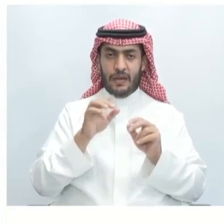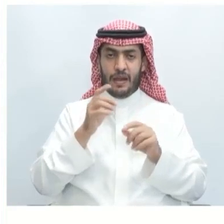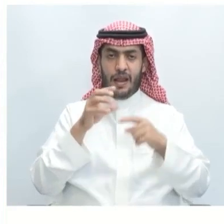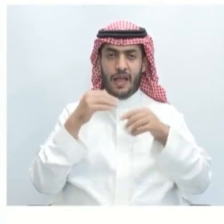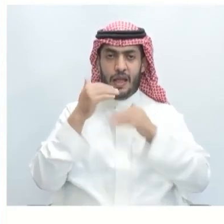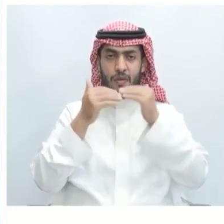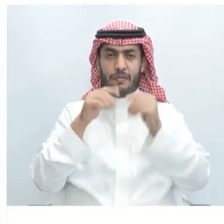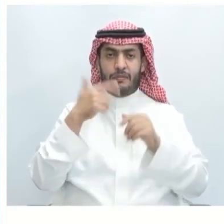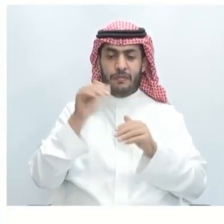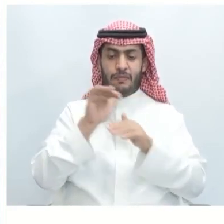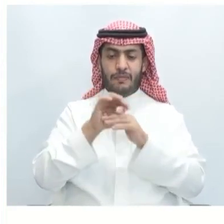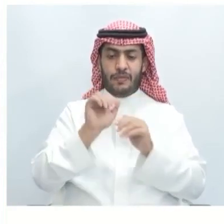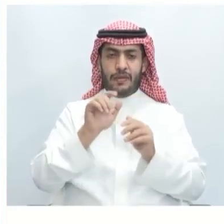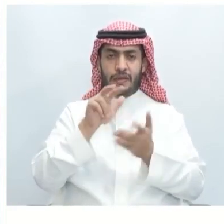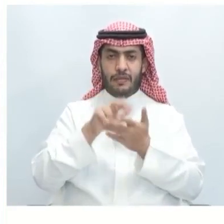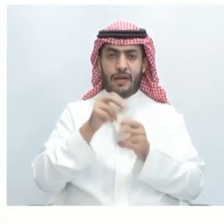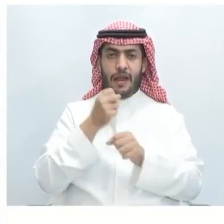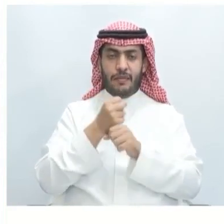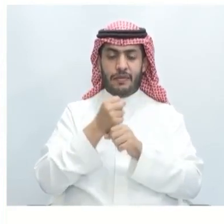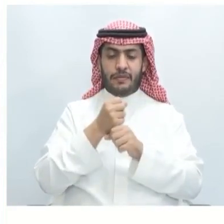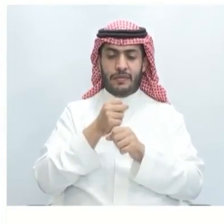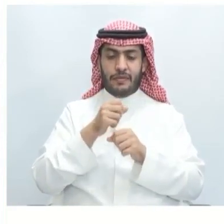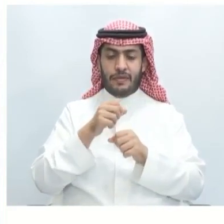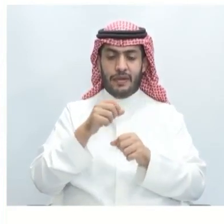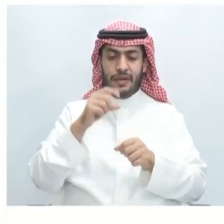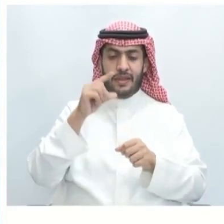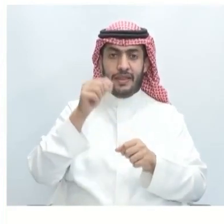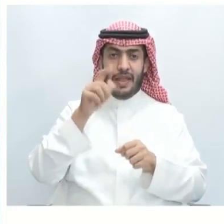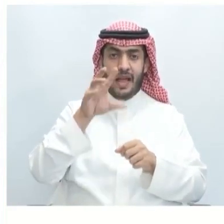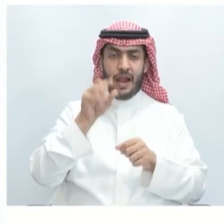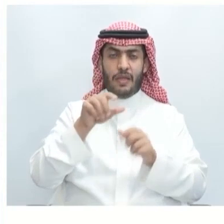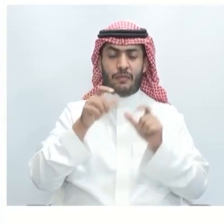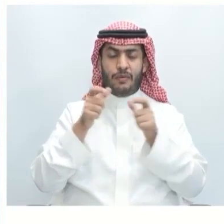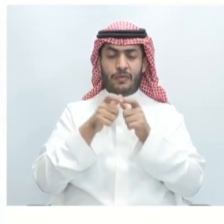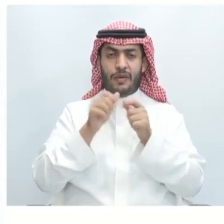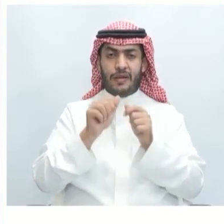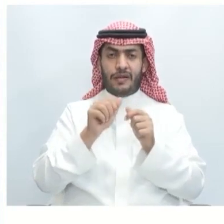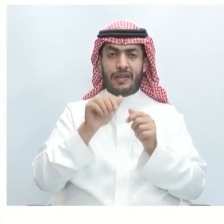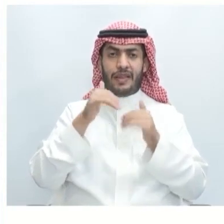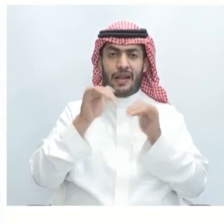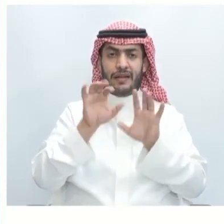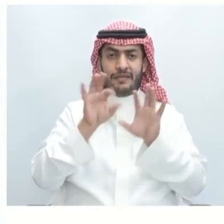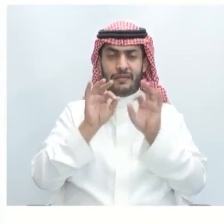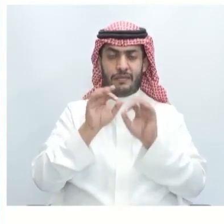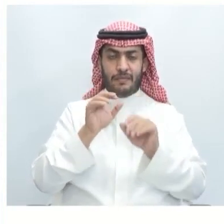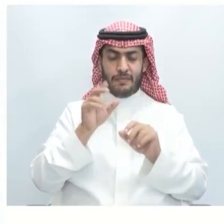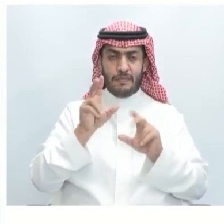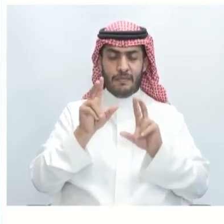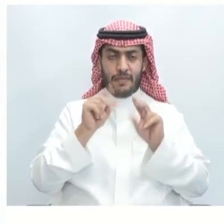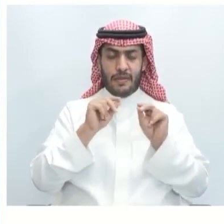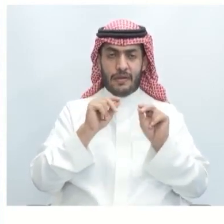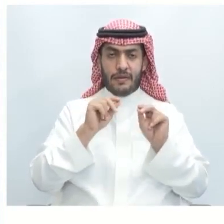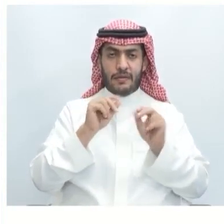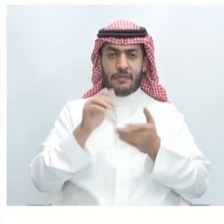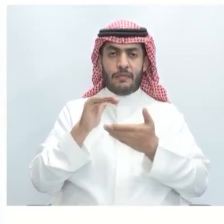التي سناخذ باذن الله في التطبيق العملي الداله هي مجموعه من الصيغ المحدده مسبقا ما